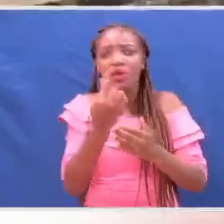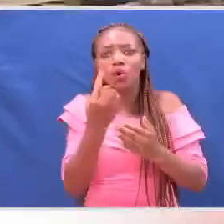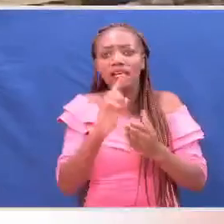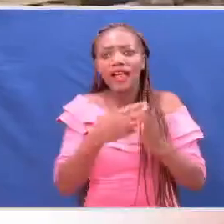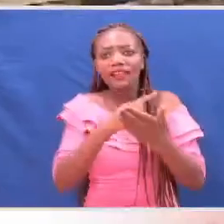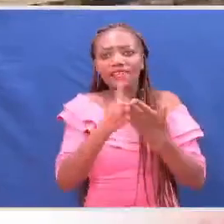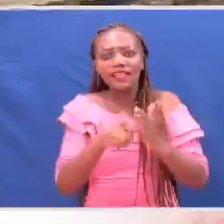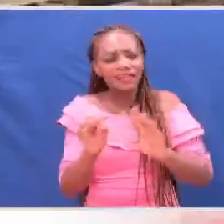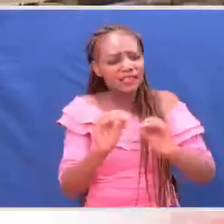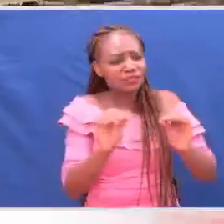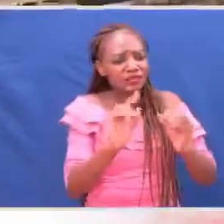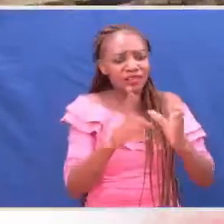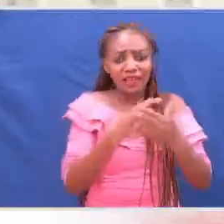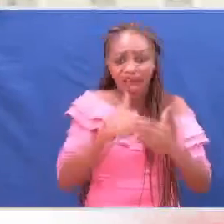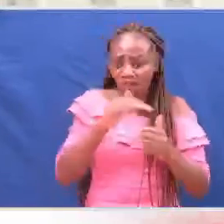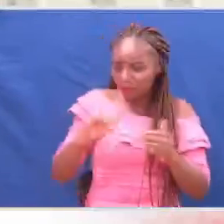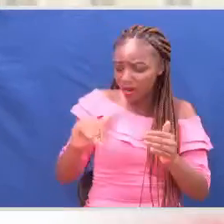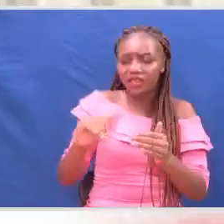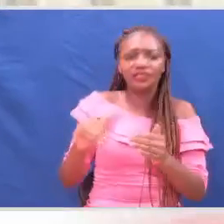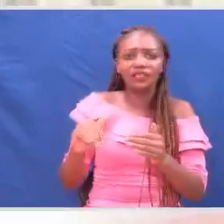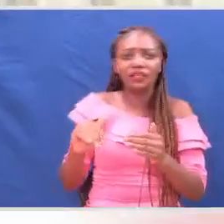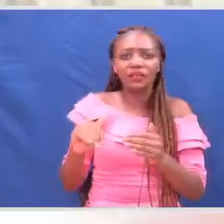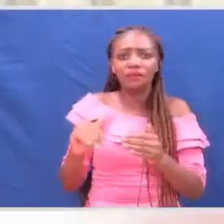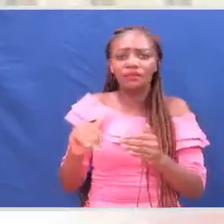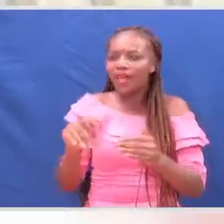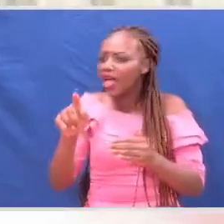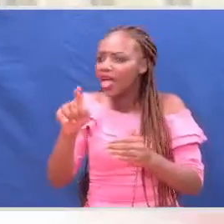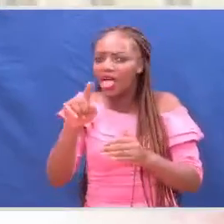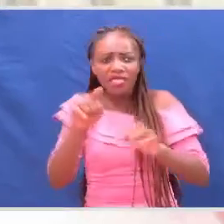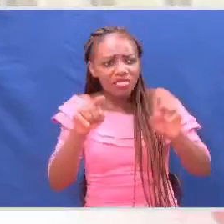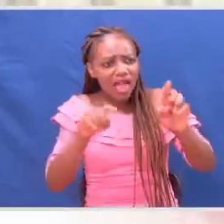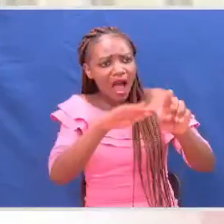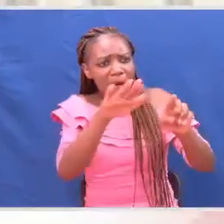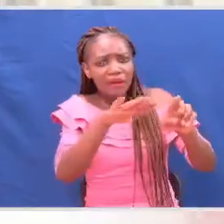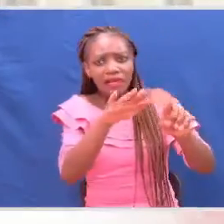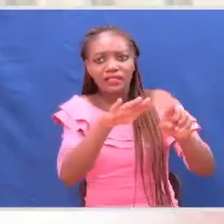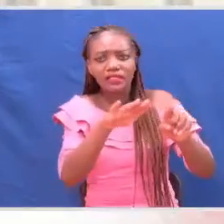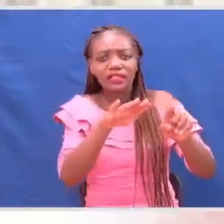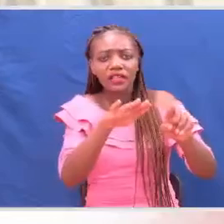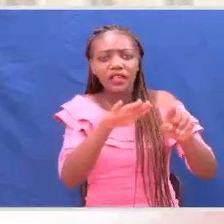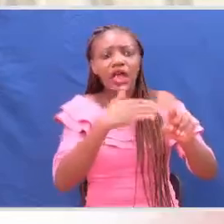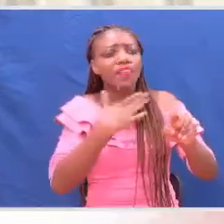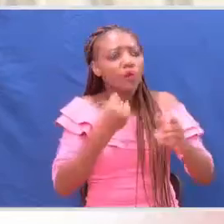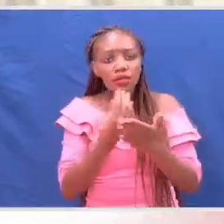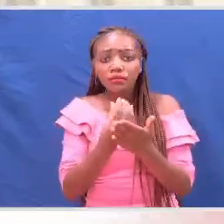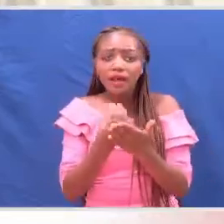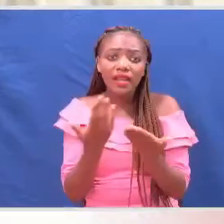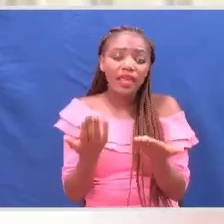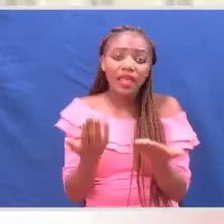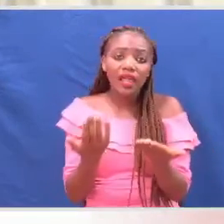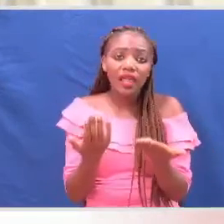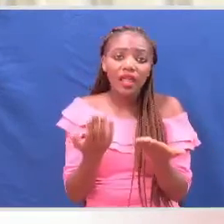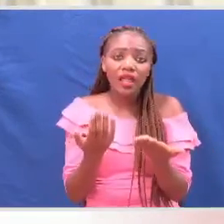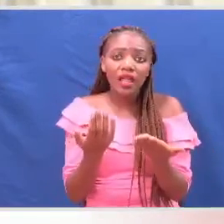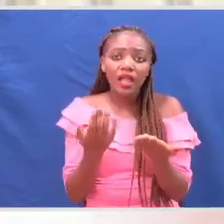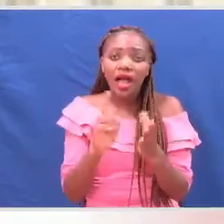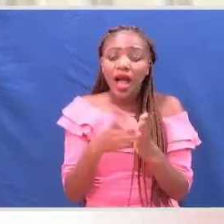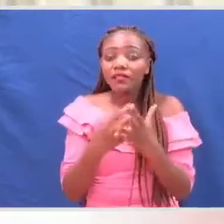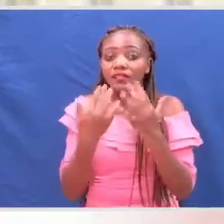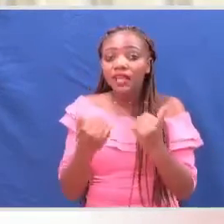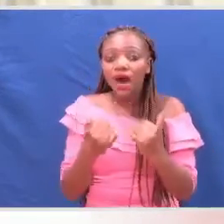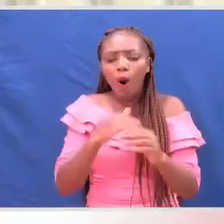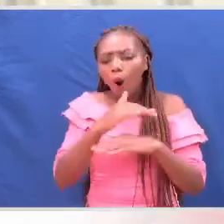anafurushwa na kudaiwa deni alilobakisha. Huko mahali ameenda kununua saba, wanamdai pesa yake. Na huyo mtu saa